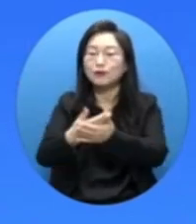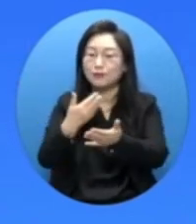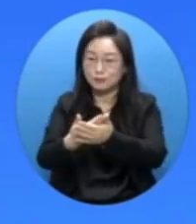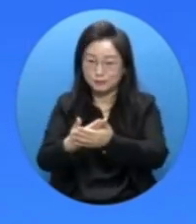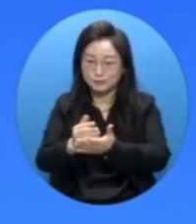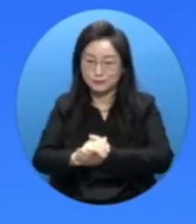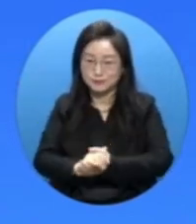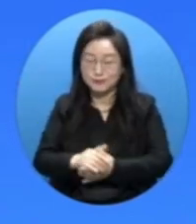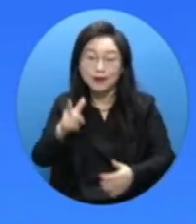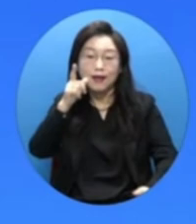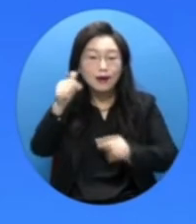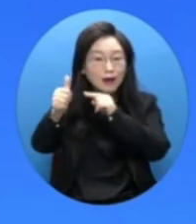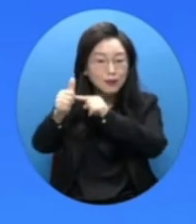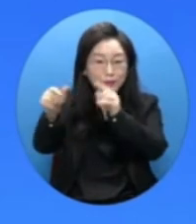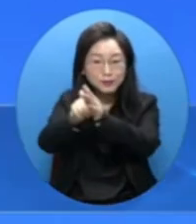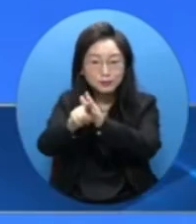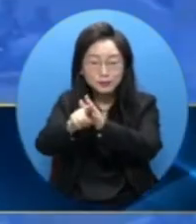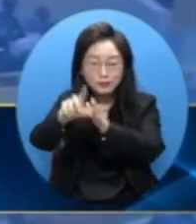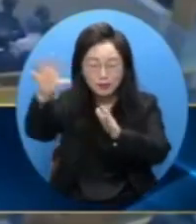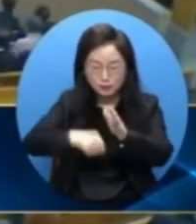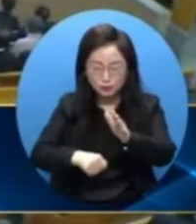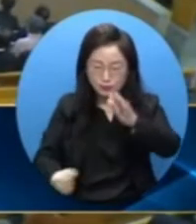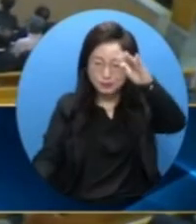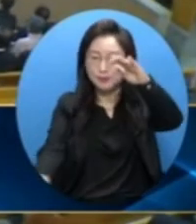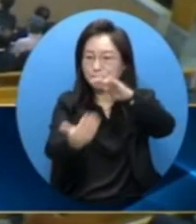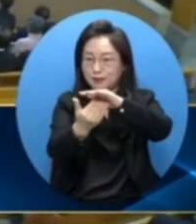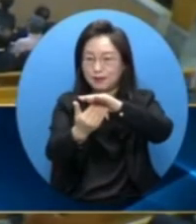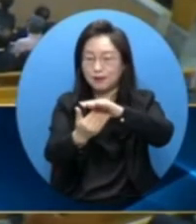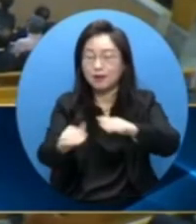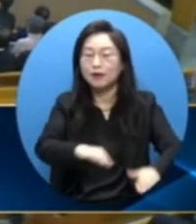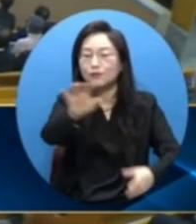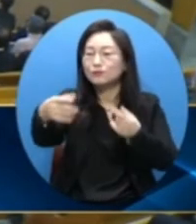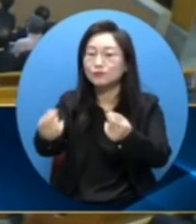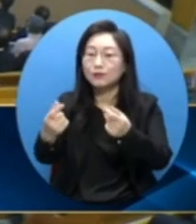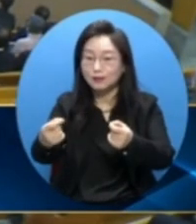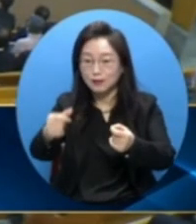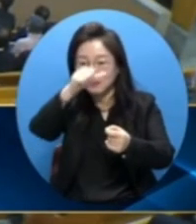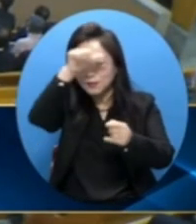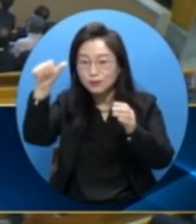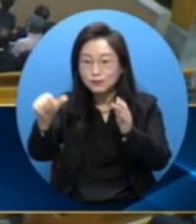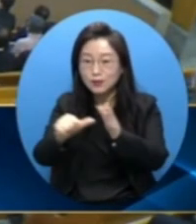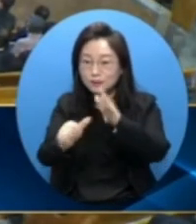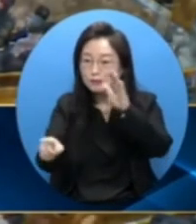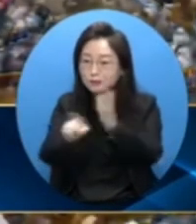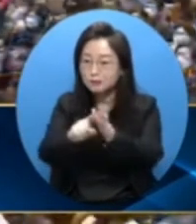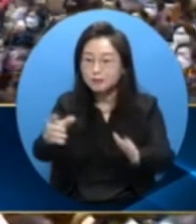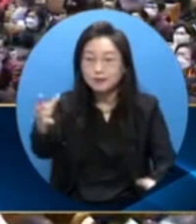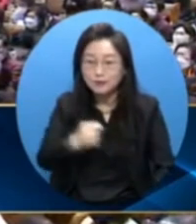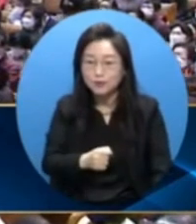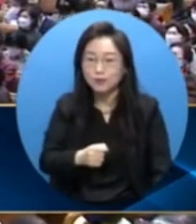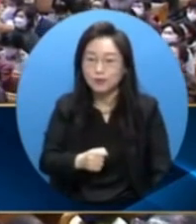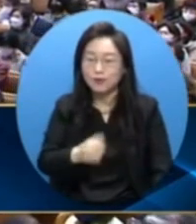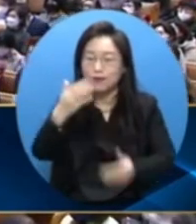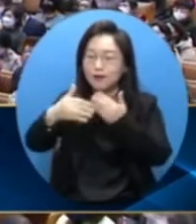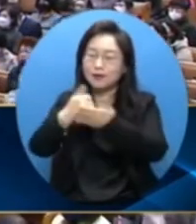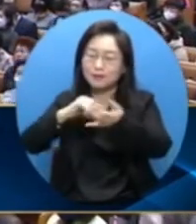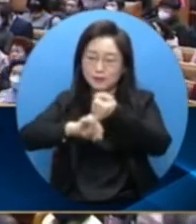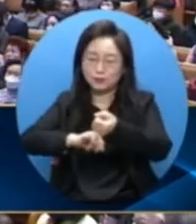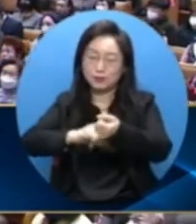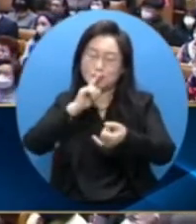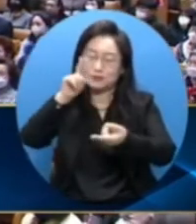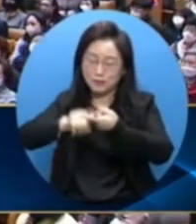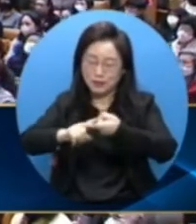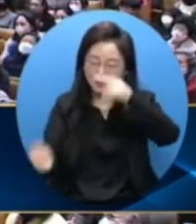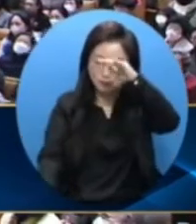갈렙은 믿음으로 그 약속의 말씀을 성취했습니다 우리는이 세상 동안 우리에게 가진 그 믿음을 통하여 하나님의 약속의 말씀을